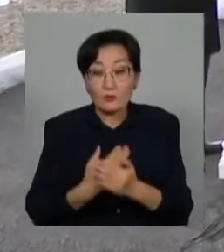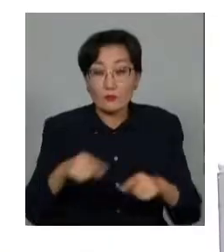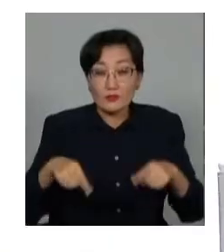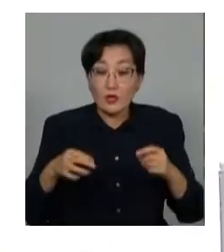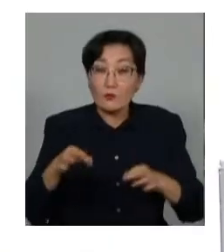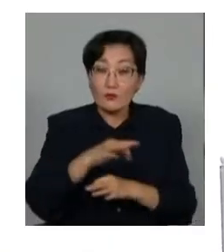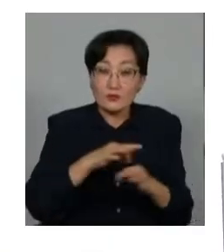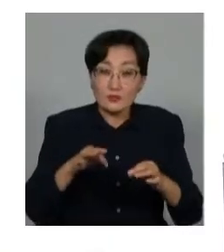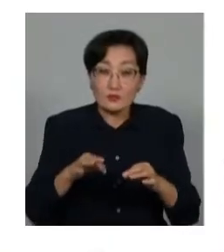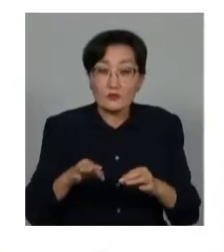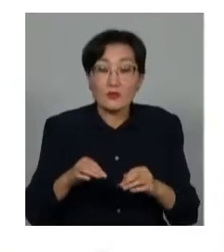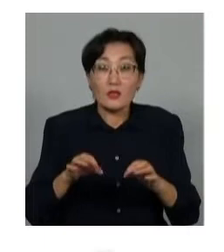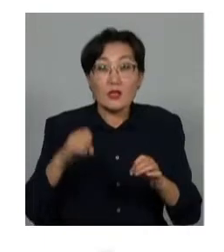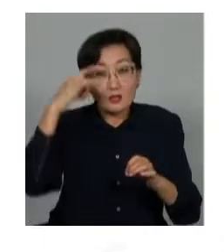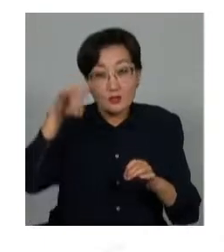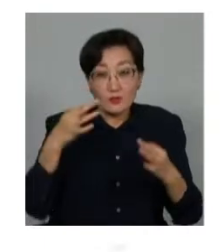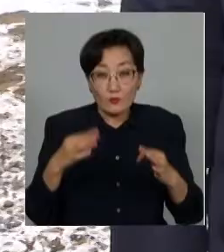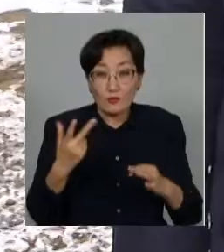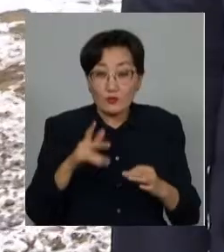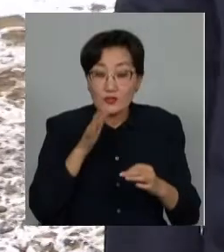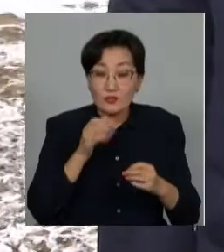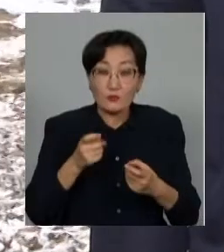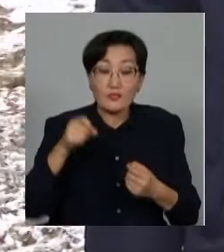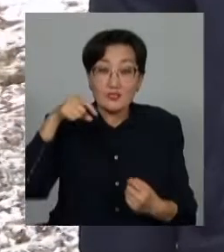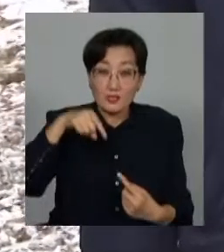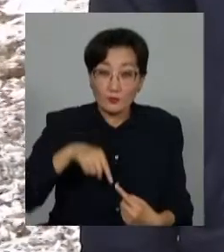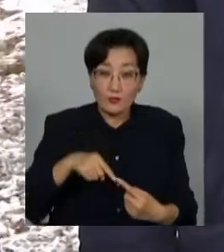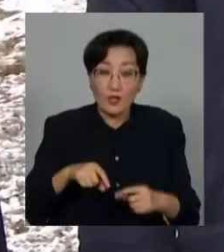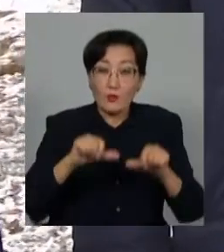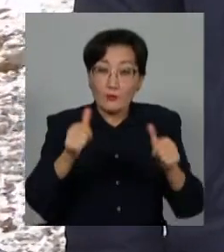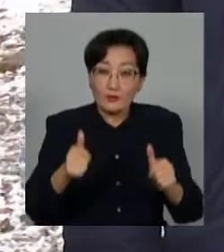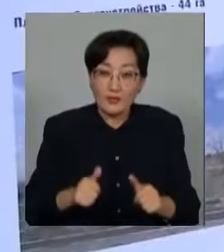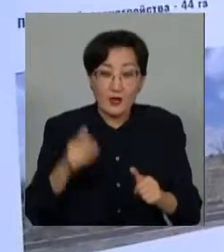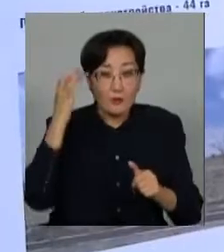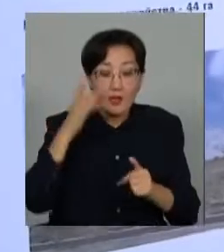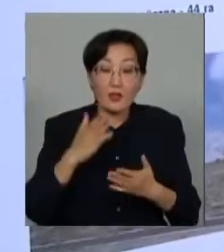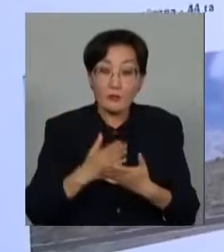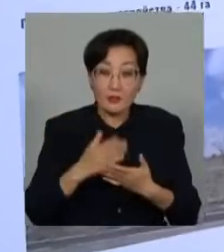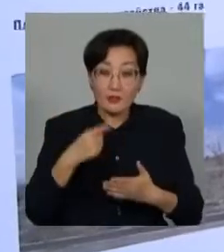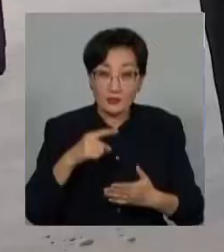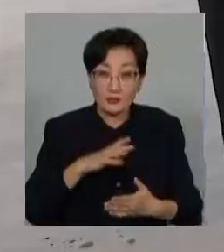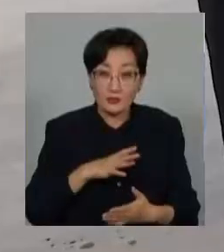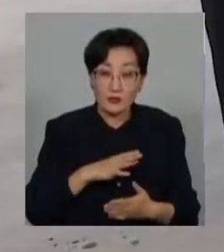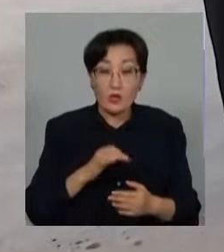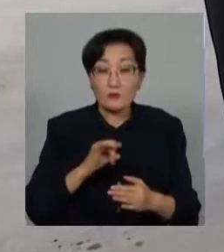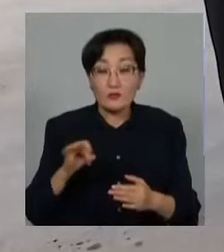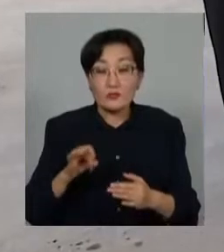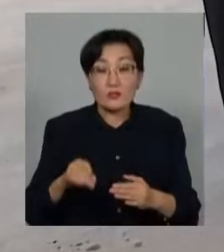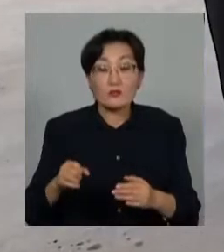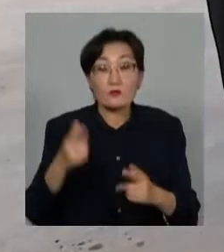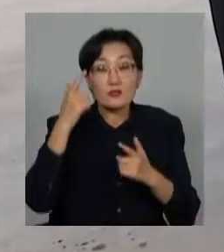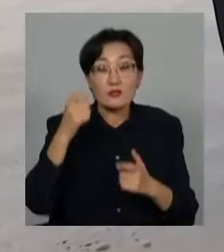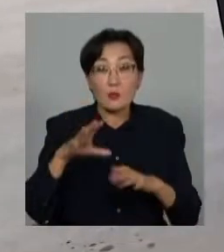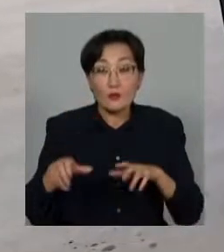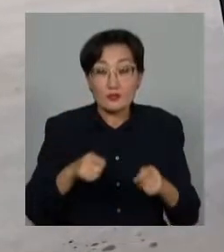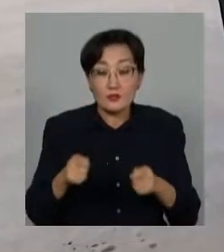ел тәуелсіздігінің 30 жылдығымен тұспа-тұс келуі символикалық мәнге ие екенін алға тартты. Сонымен қатар еске салсақ, президенттің бастамасымен